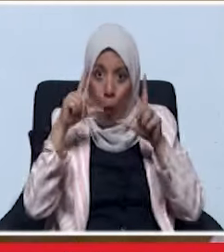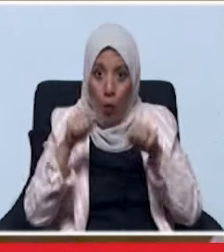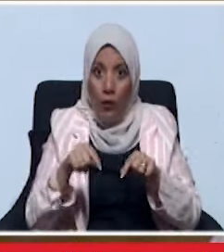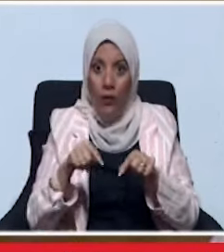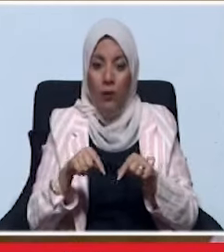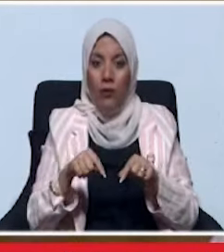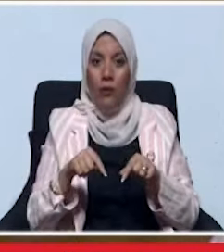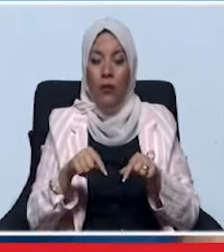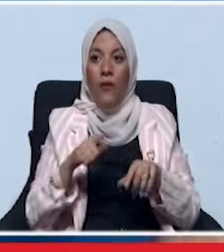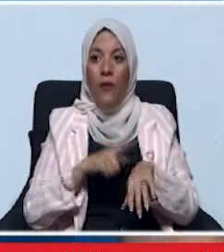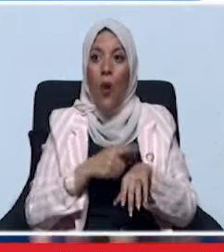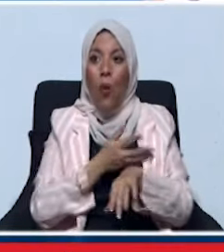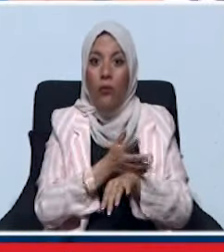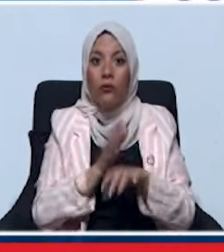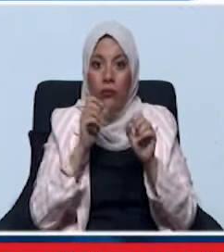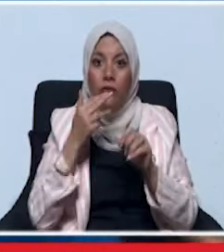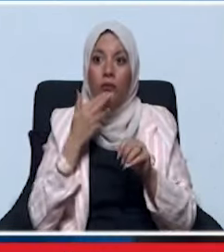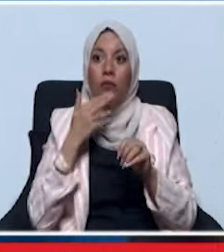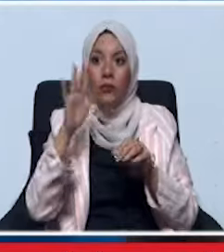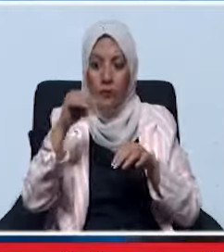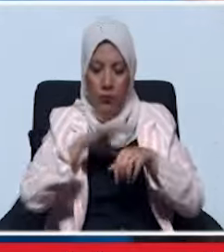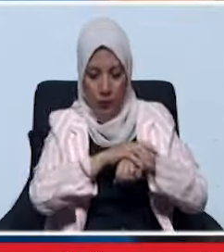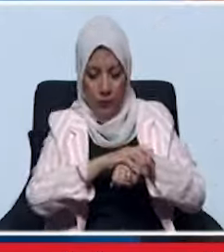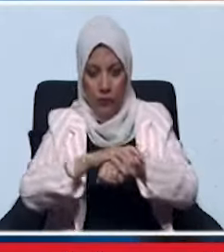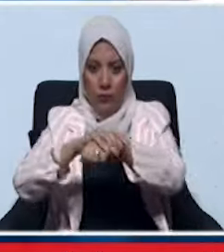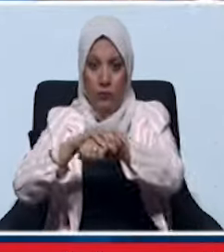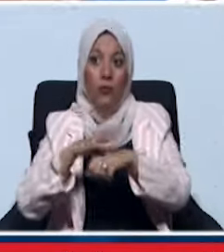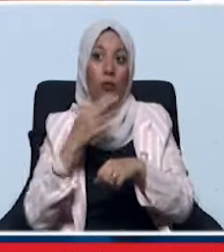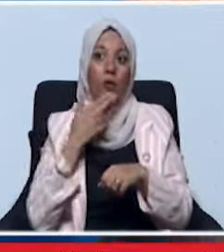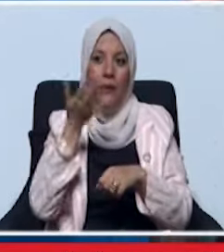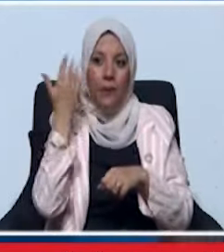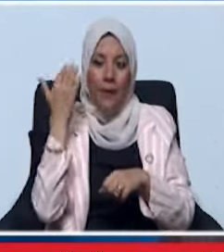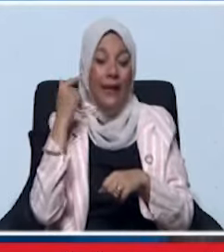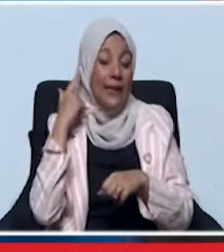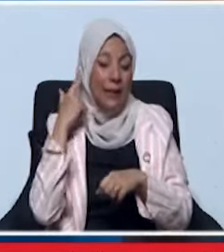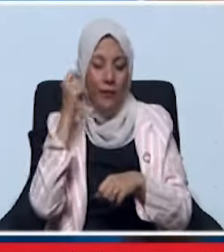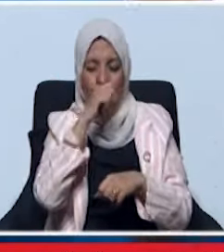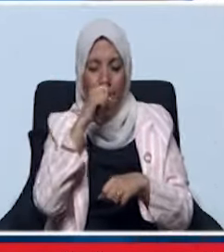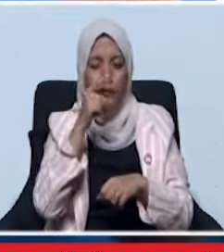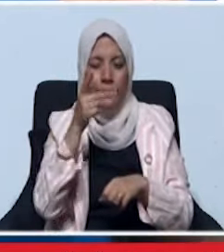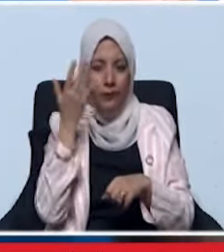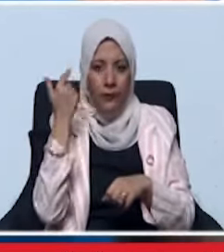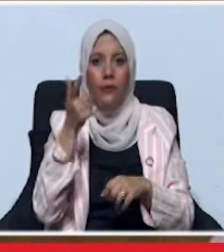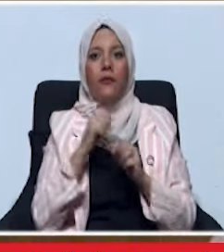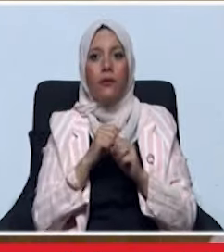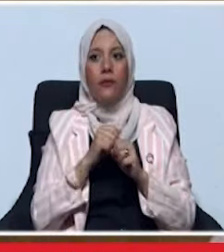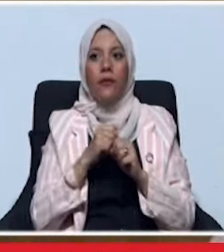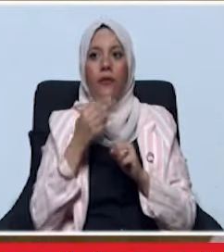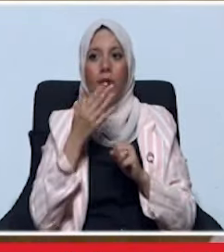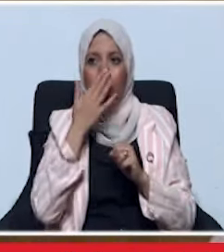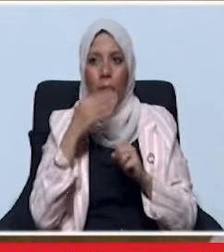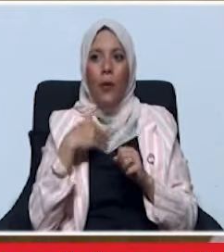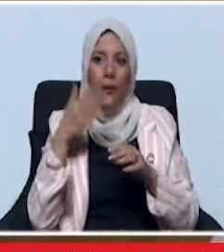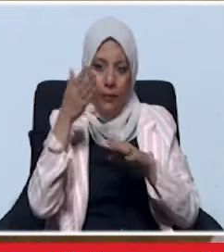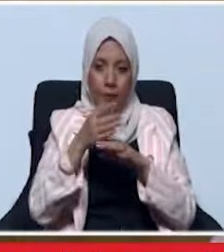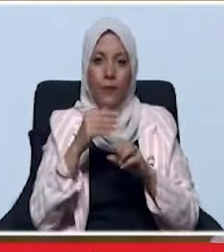موجود. فلقيته بياخدني من ايدي كده، هو كان سمع بقى صوتي مع الاستاذ عمار الشريعي. وبعد ما سجلنا، عمار هو اللي قدمك؟ عمار اللي